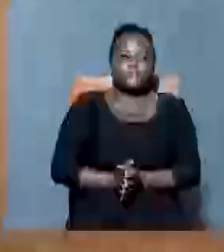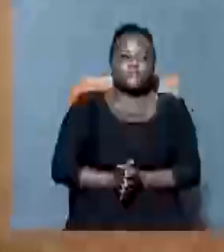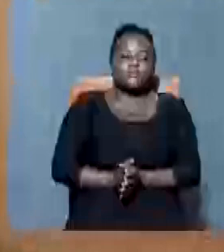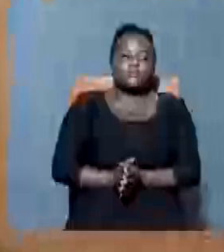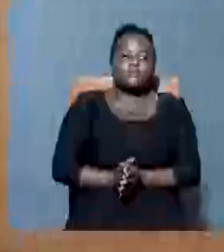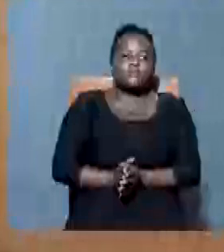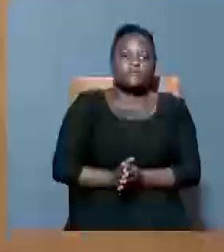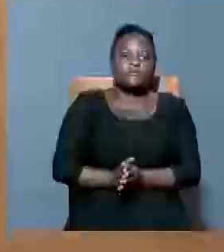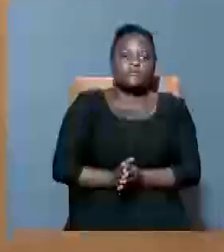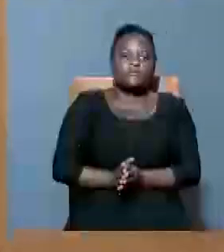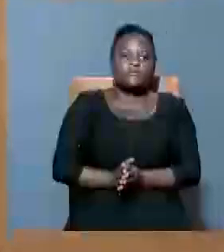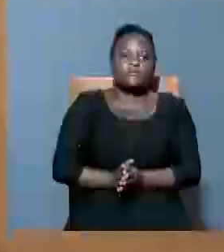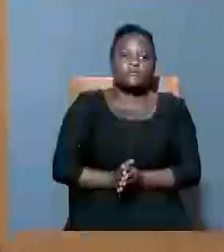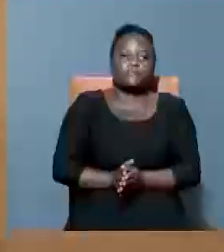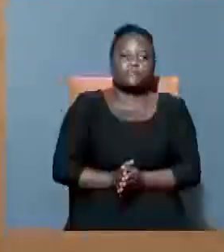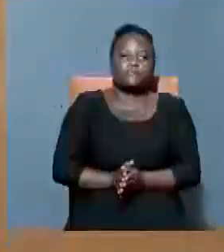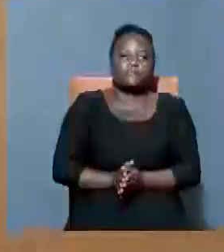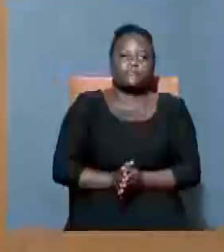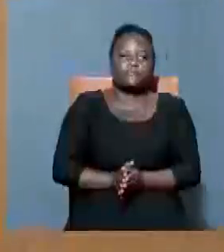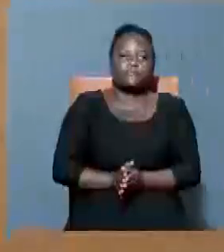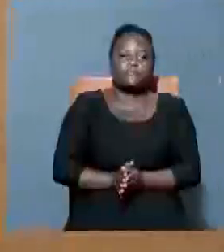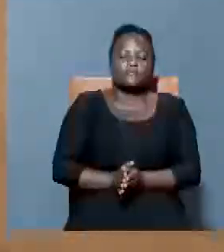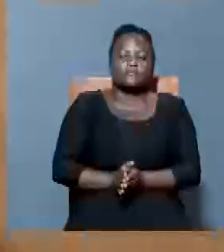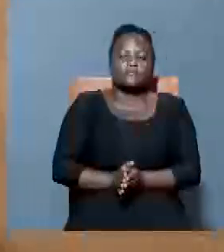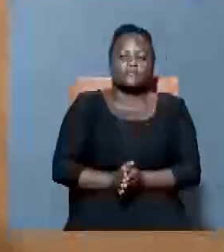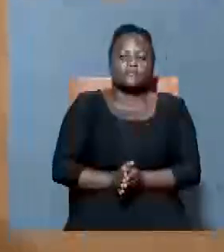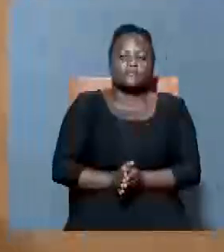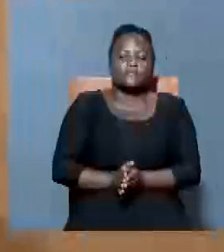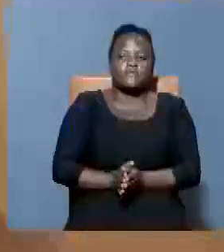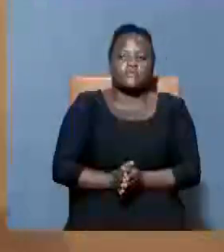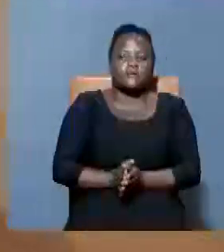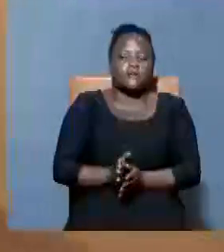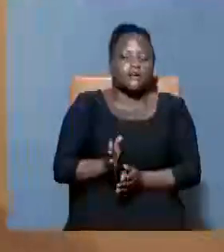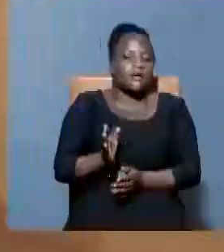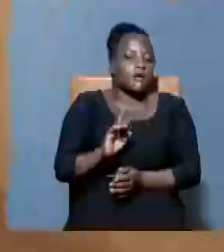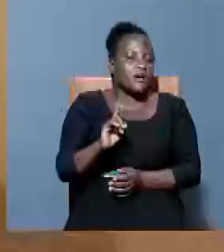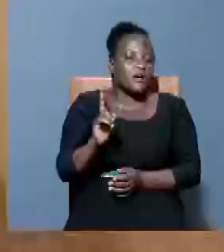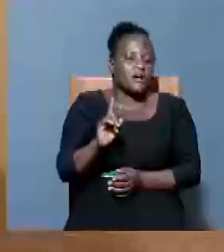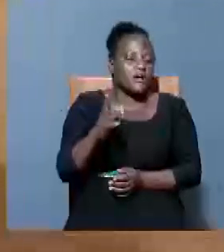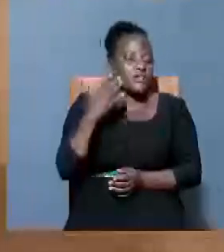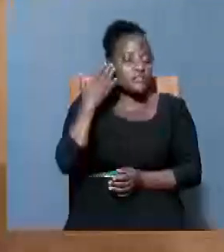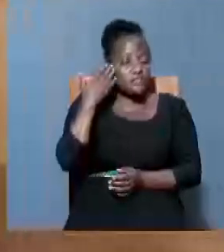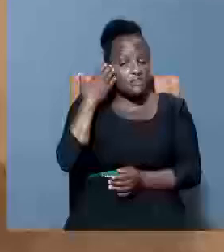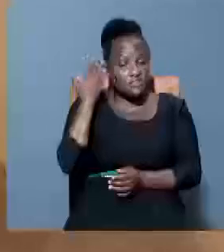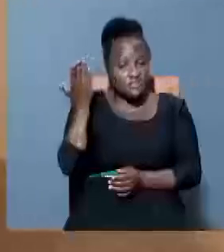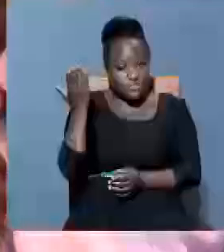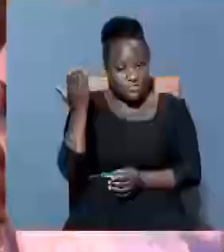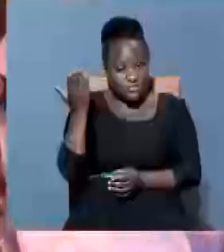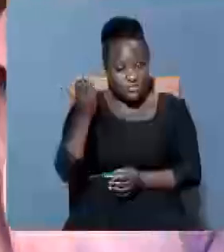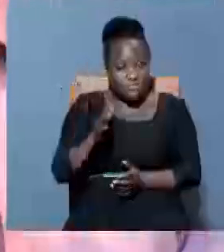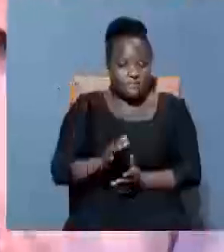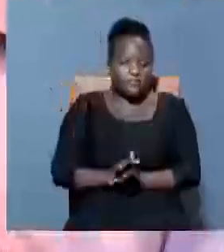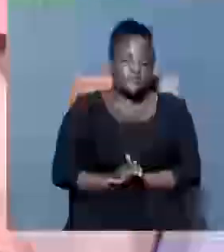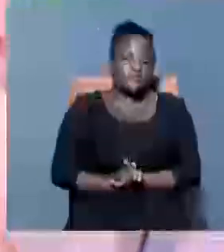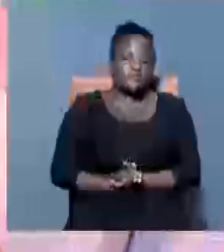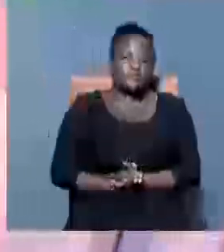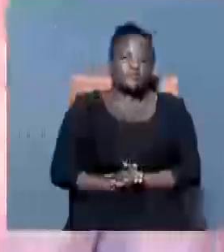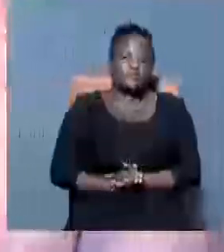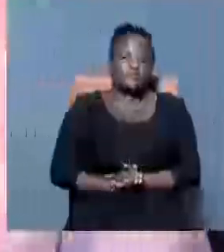Sheria ya Mungu inatukuzwa. Haijalishi. Haijalishi.